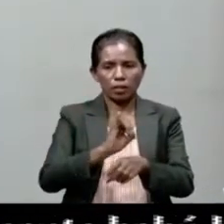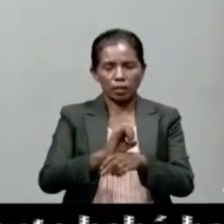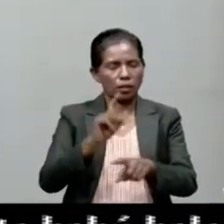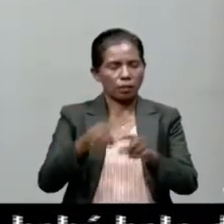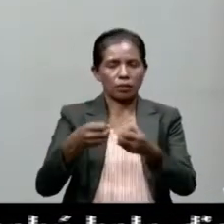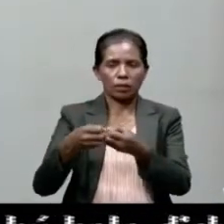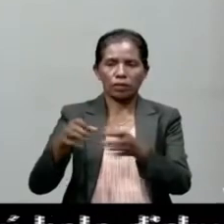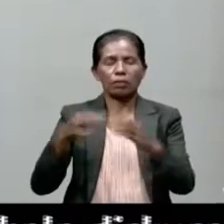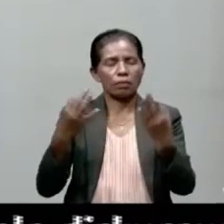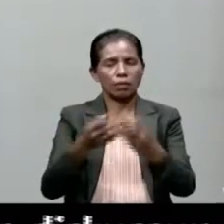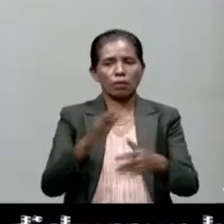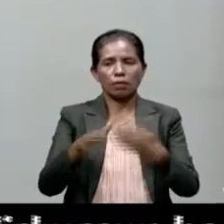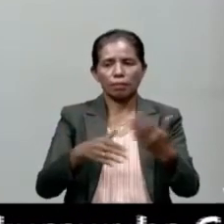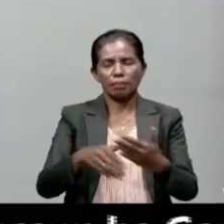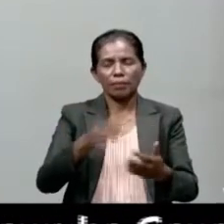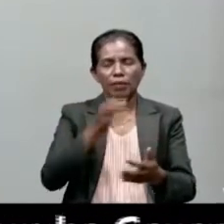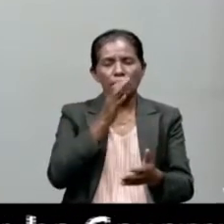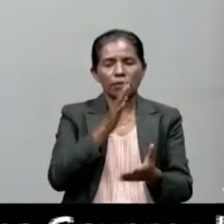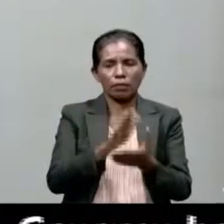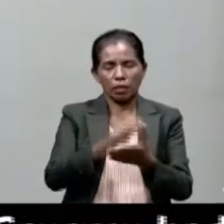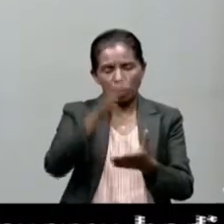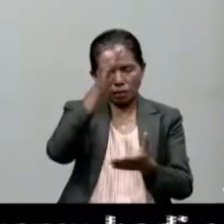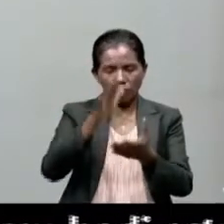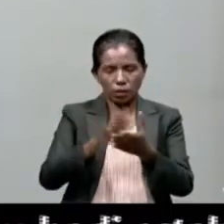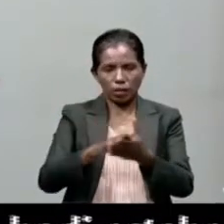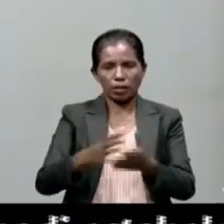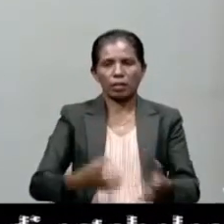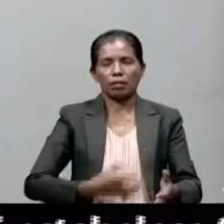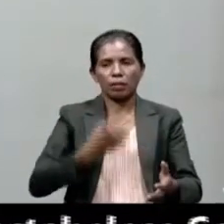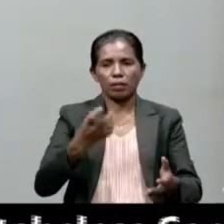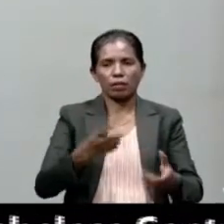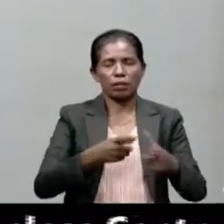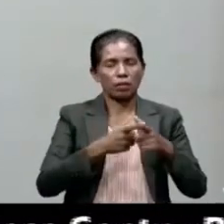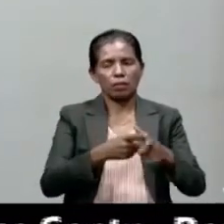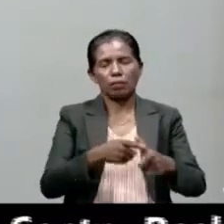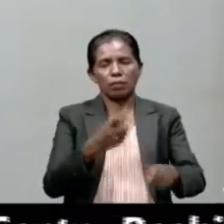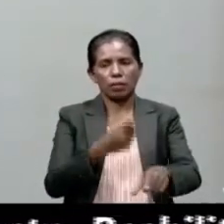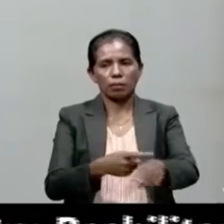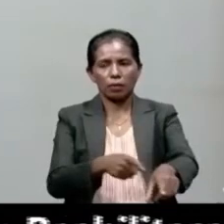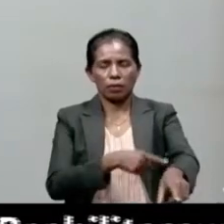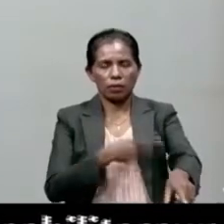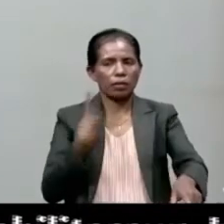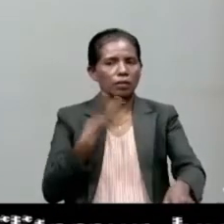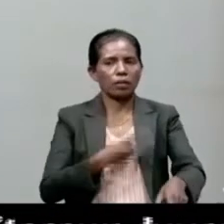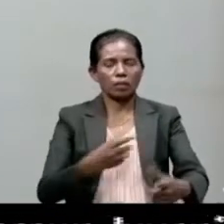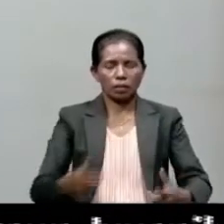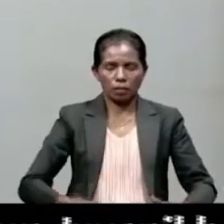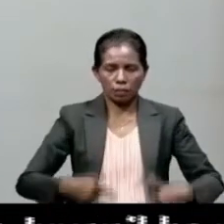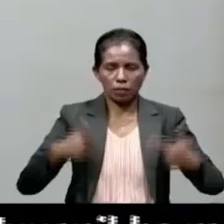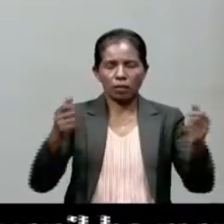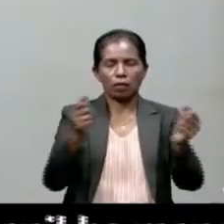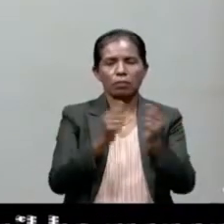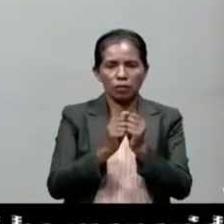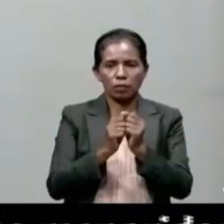lara ya fe online e us malo poi dada ba tempo laro ita teni mori sa molto disculpa